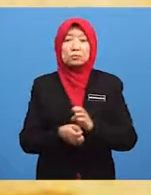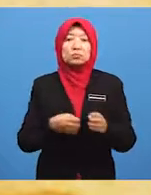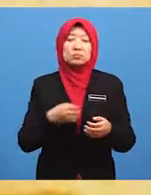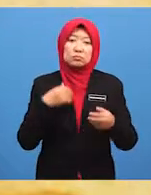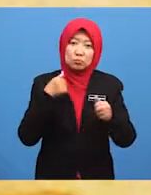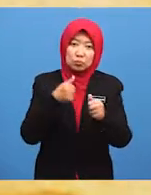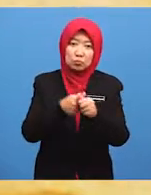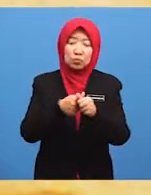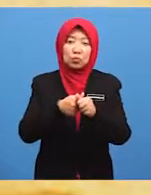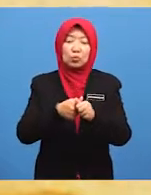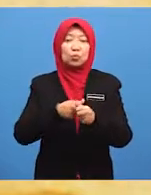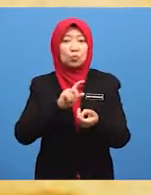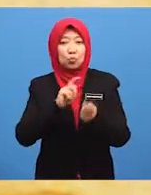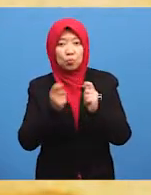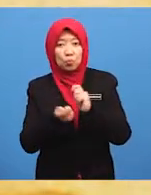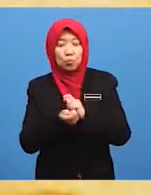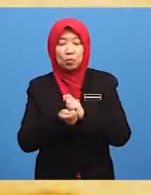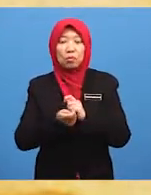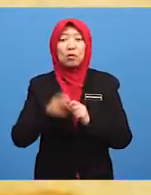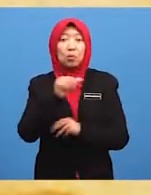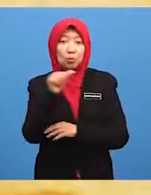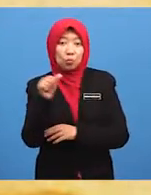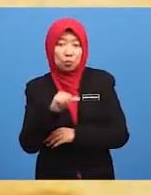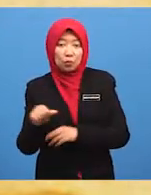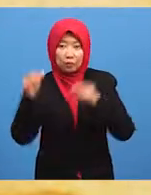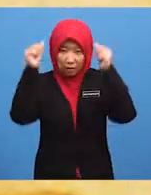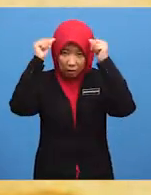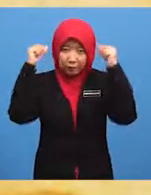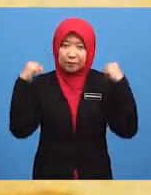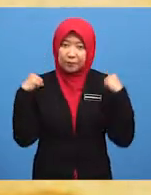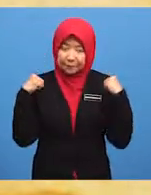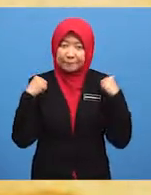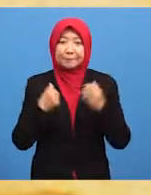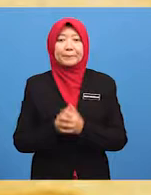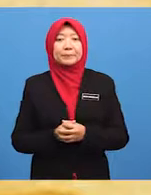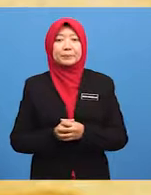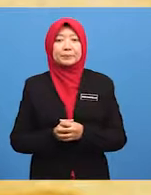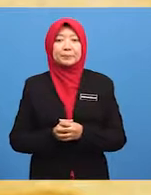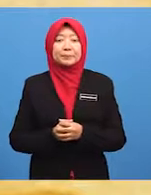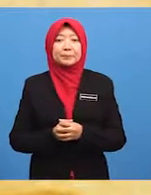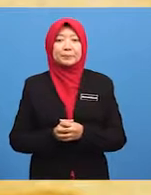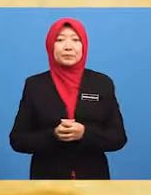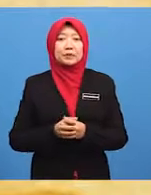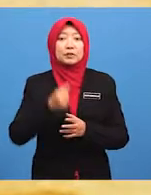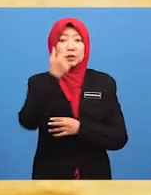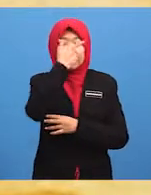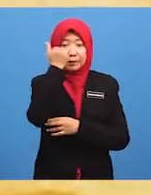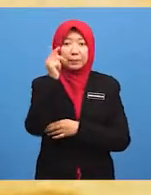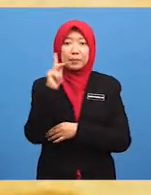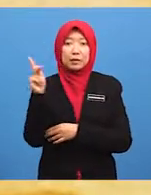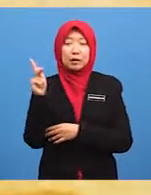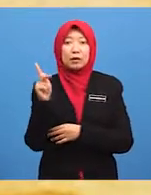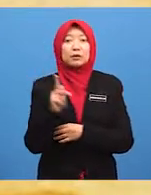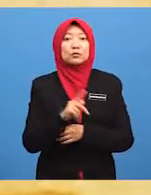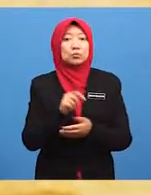zaman. Huruf Arab juga digunakan di alam Melayu. Ini menyebabkan tulisan